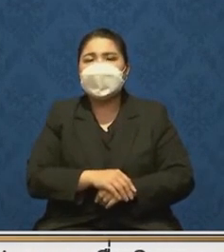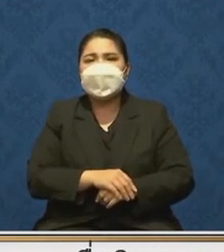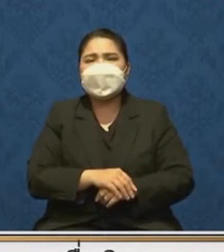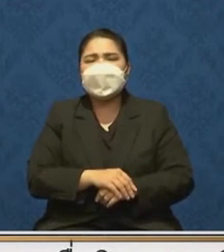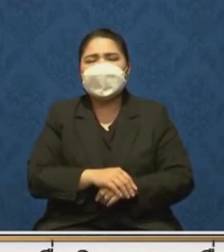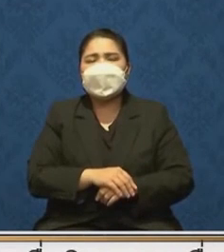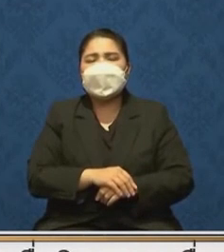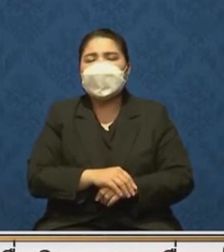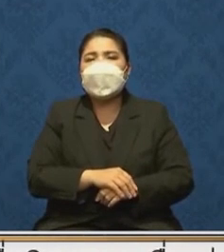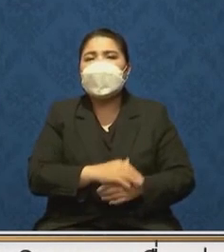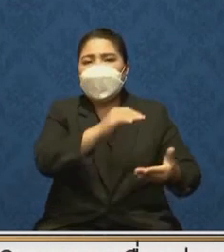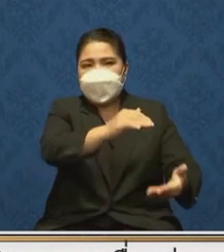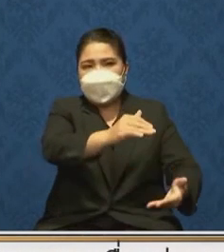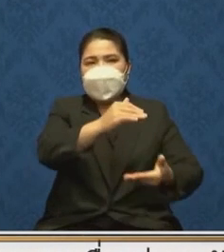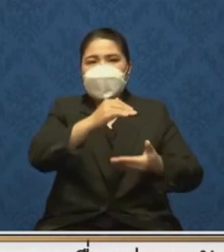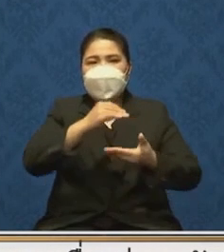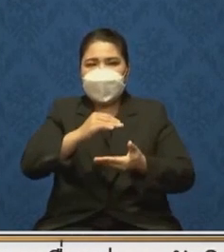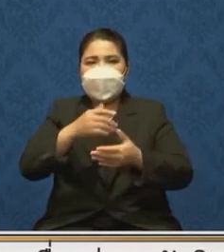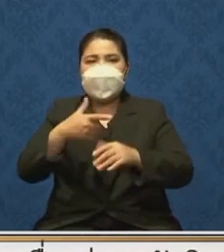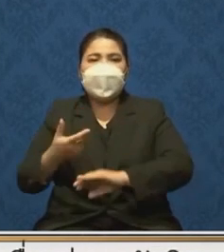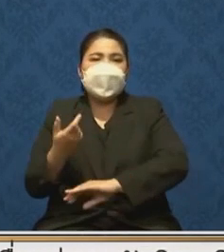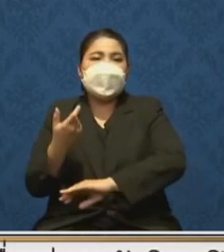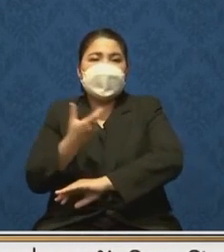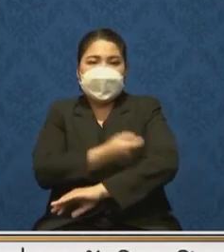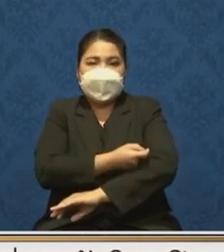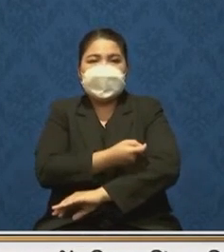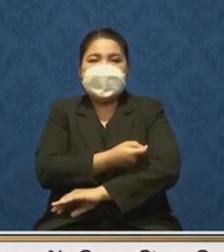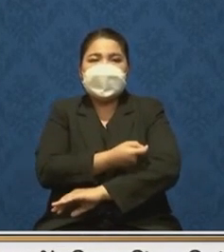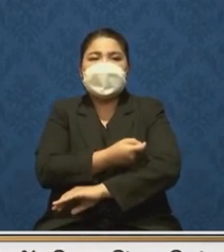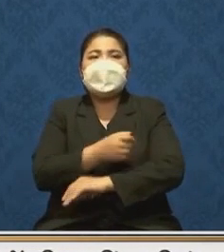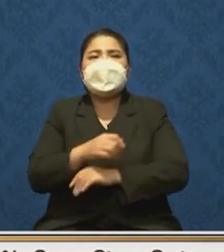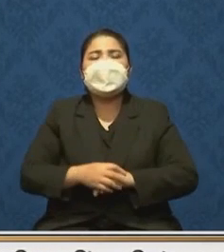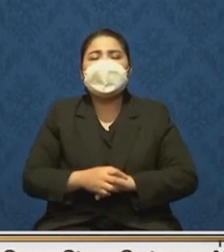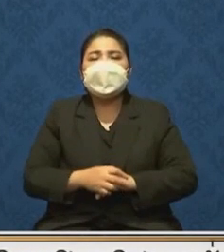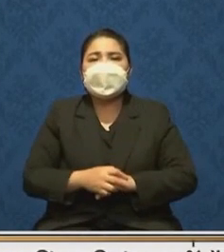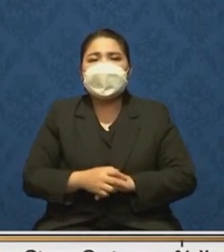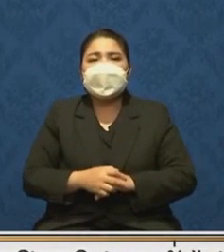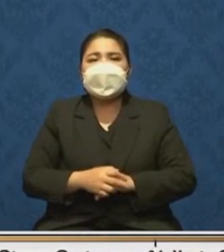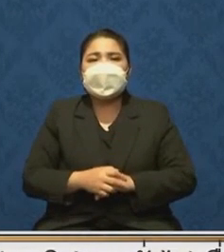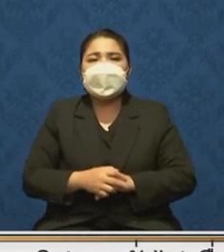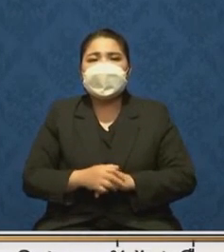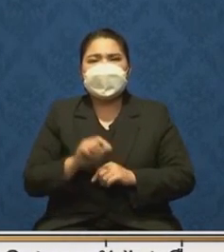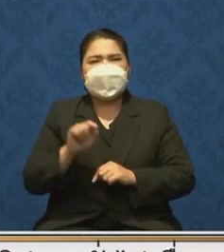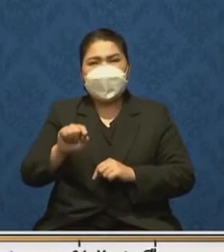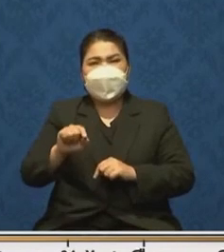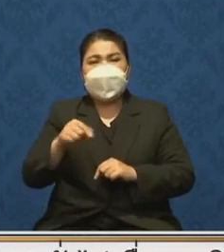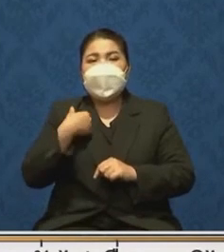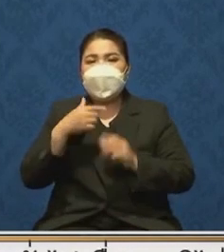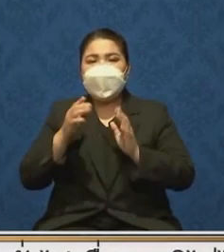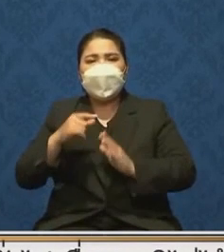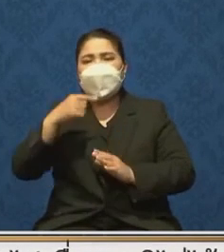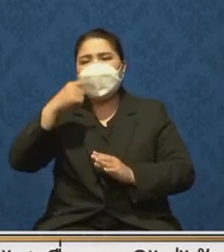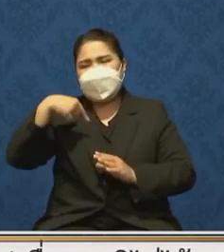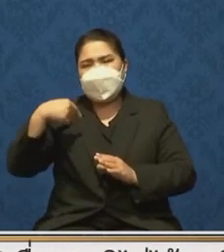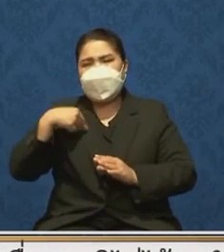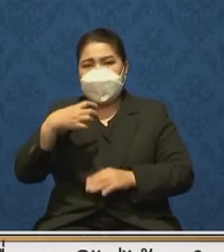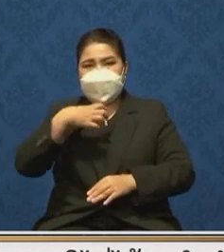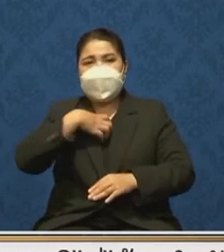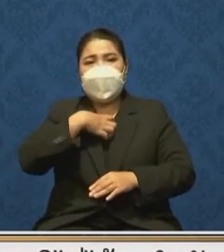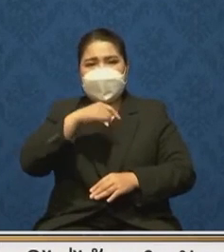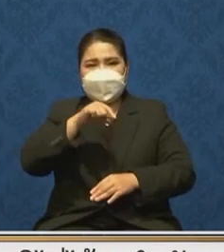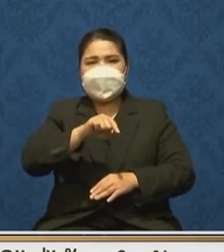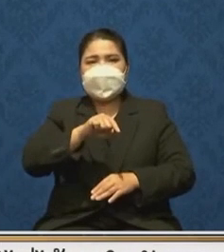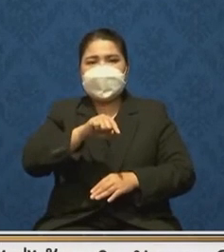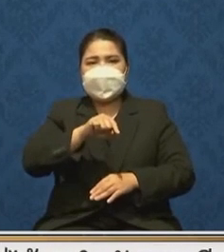มาฉีดให้กบคนไทยวัซีนที่คนไทยอยากฉีด ก็ไม่ได้ฉีดซ้ำร้ายกวานั้น